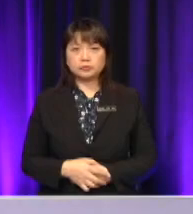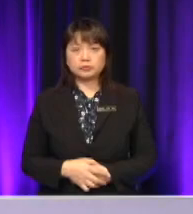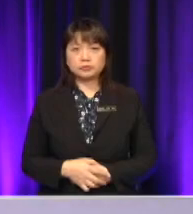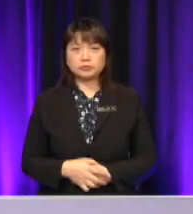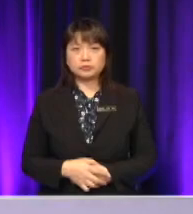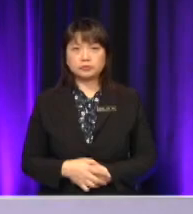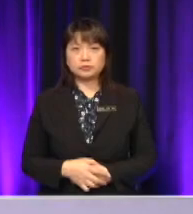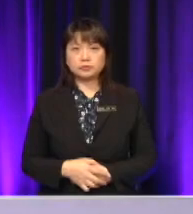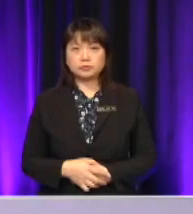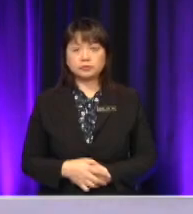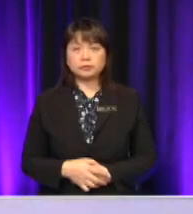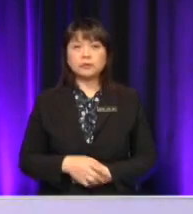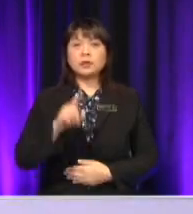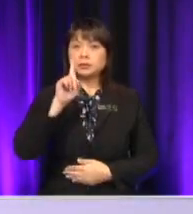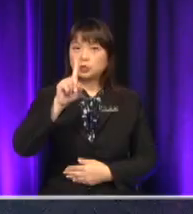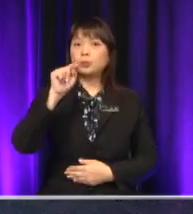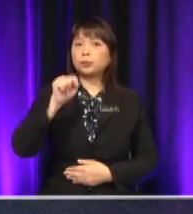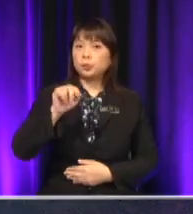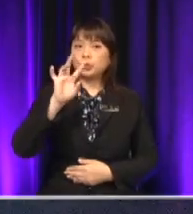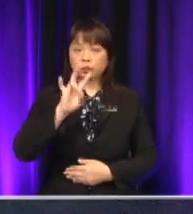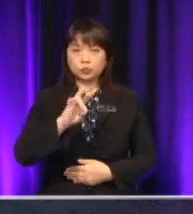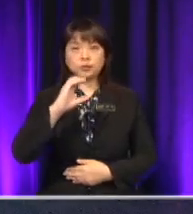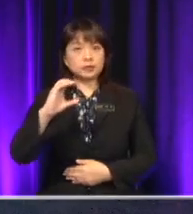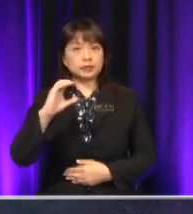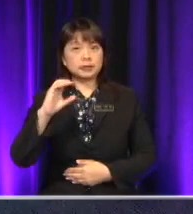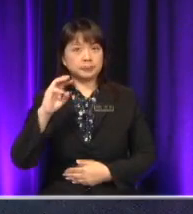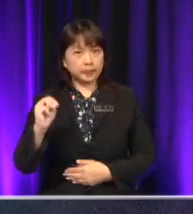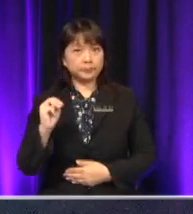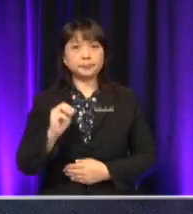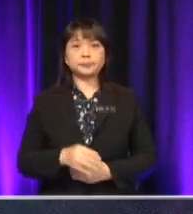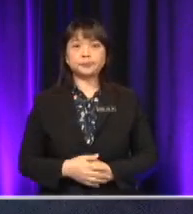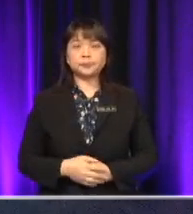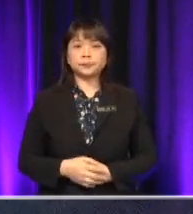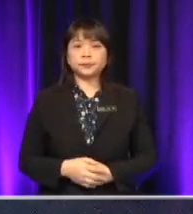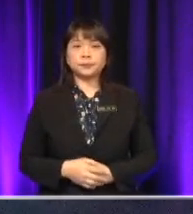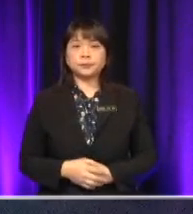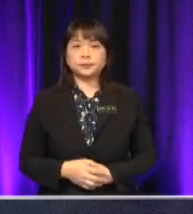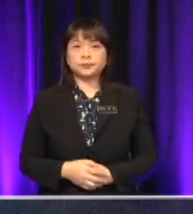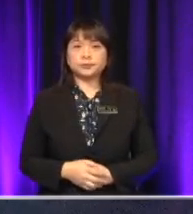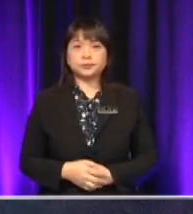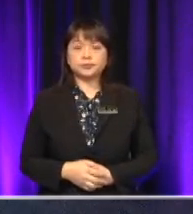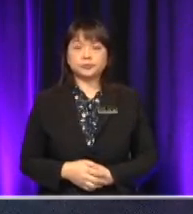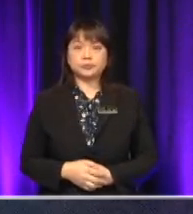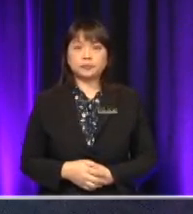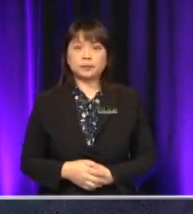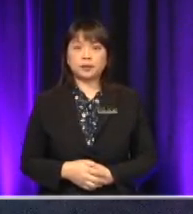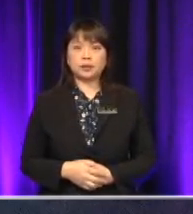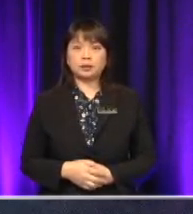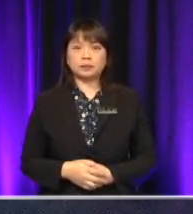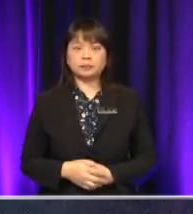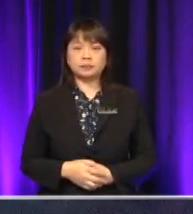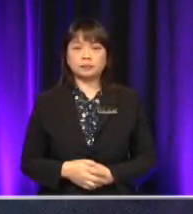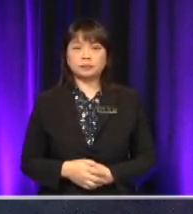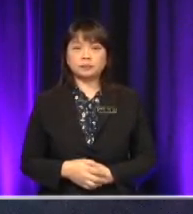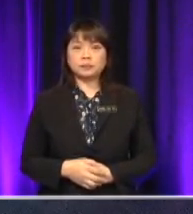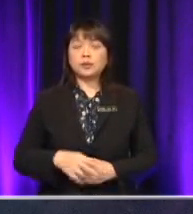1.7 cm lah, okey, cikgu. kita tulis yang pertama 1.7 cm. 1.7 cm. Okey, teruskan lagi sekali. Dia